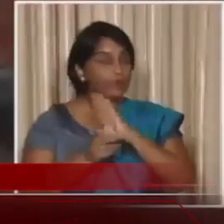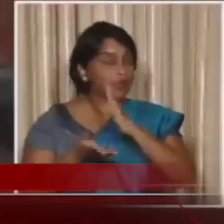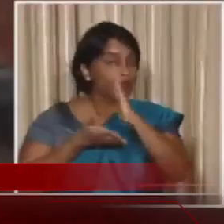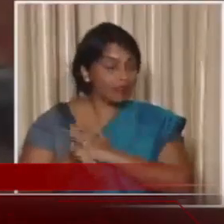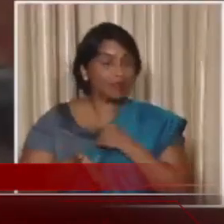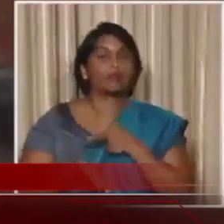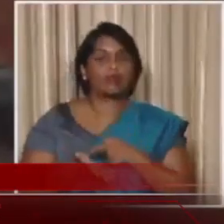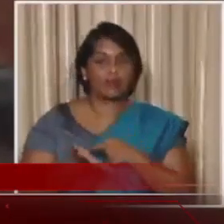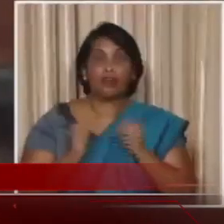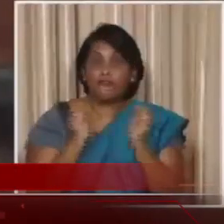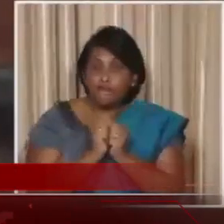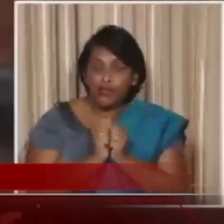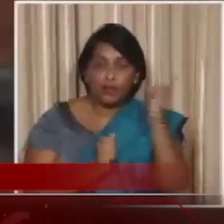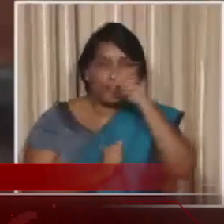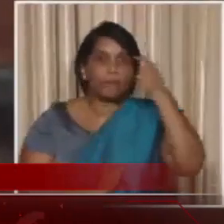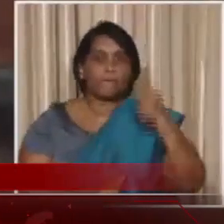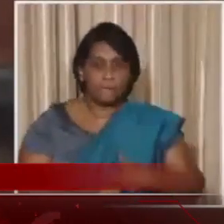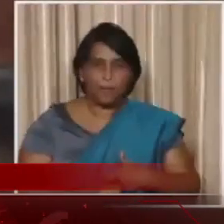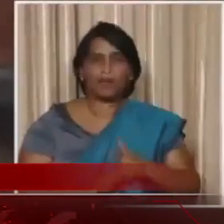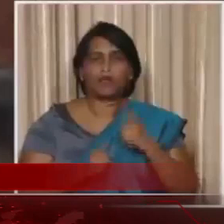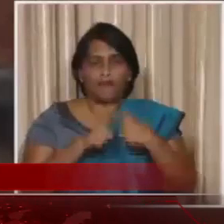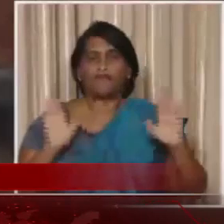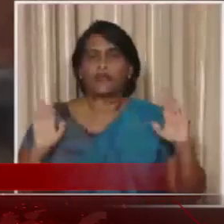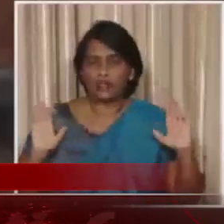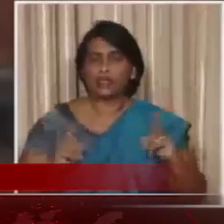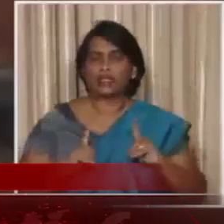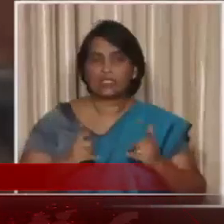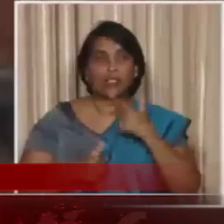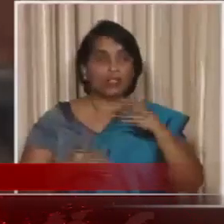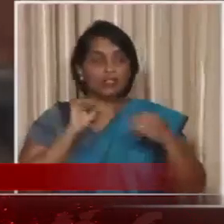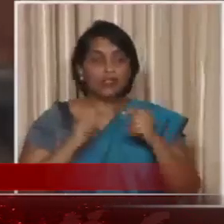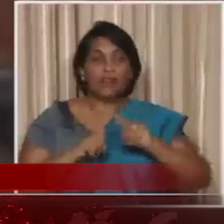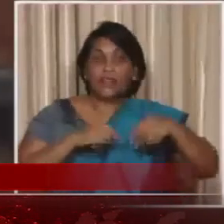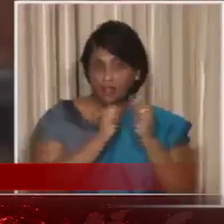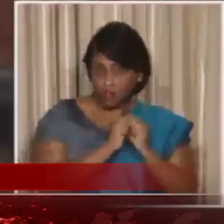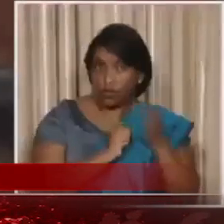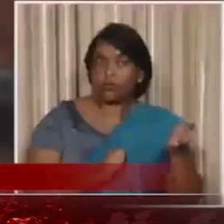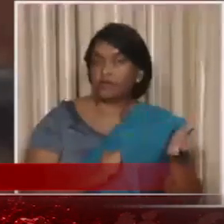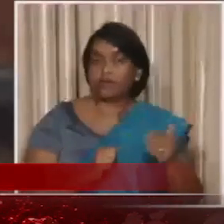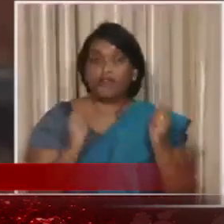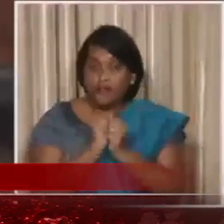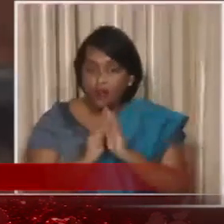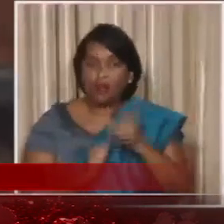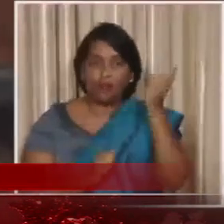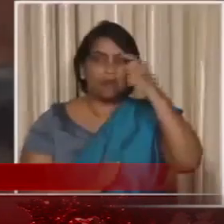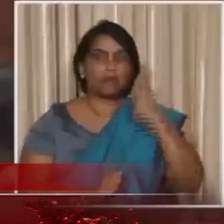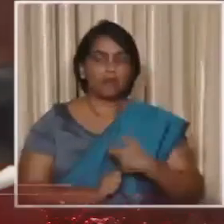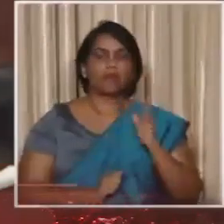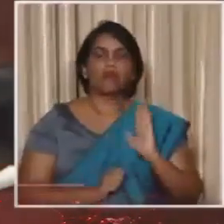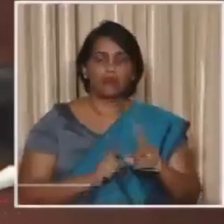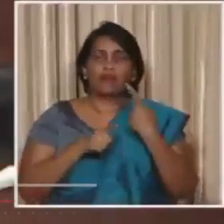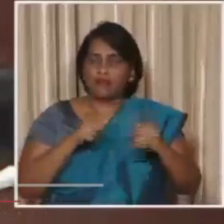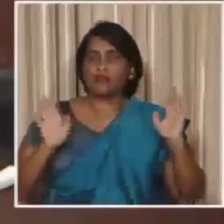fatkar gatu. Weda korot padia kelabino. Icara ikolan tu memang jiwa. Waktu kenapa memang jiwa kawat timbad. Weda korot padia kelabino. Icara